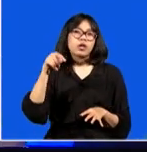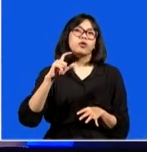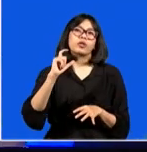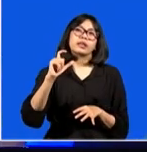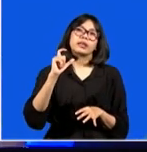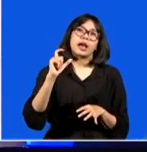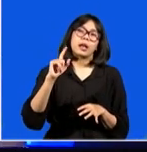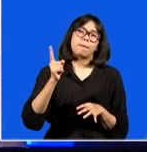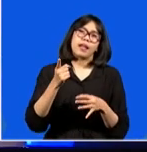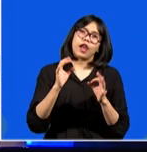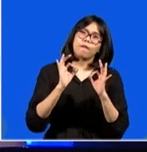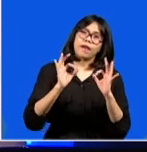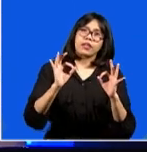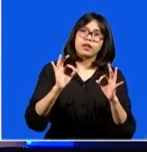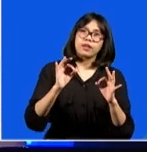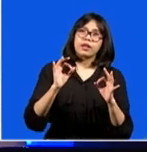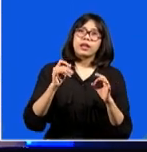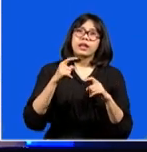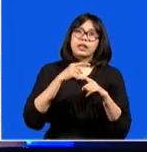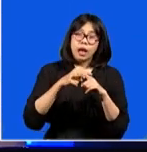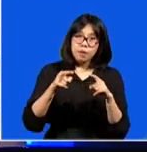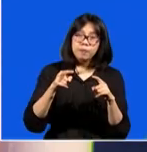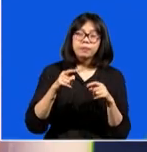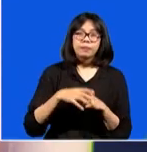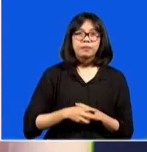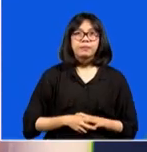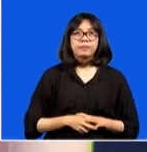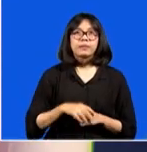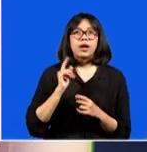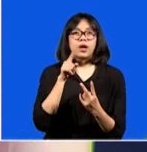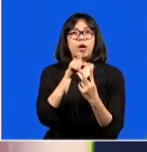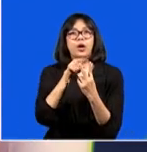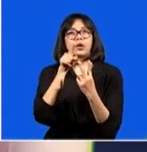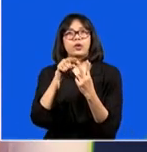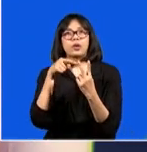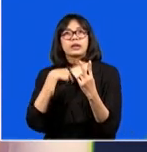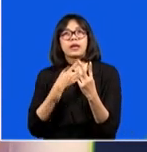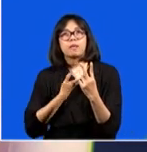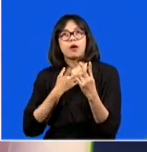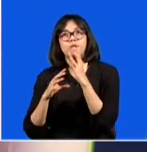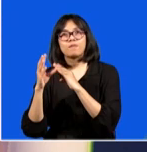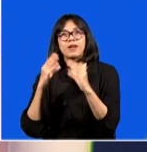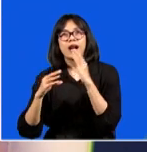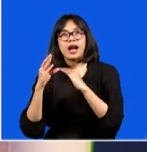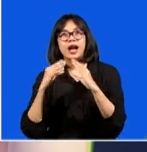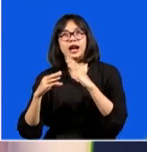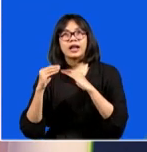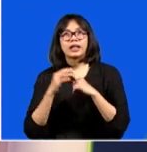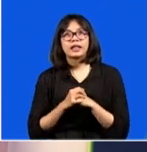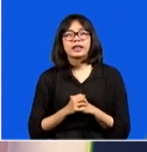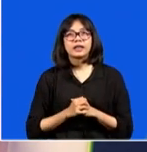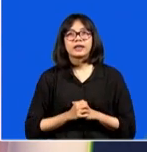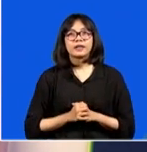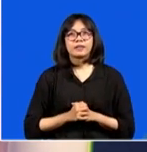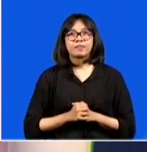yang sangat efektif tapi luar itu ada dua hal lagi mungkin yang saya ingin bahas jadi saya